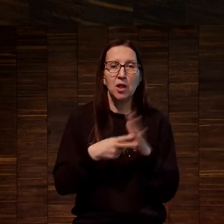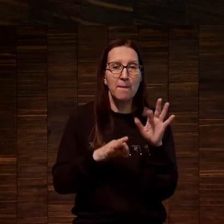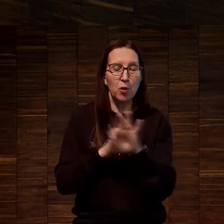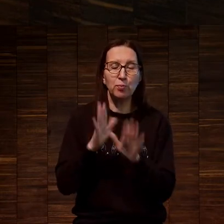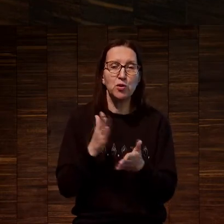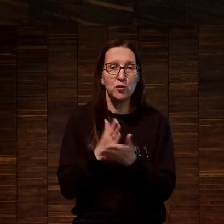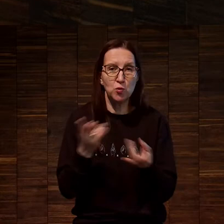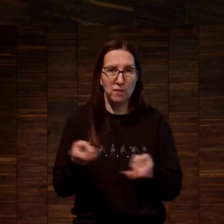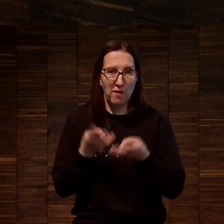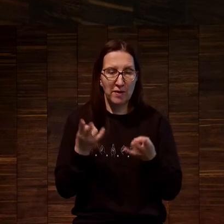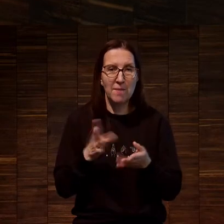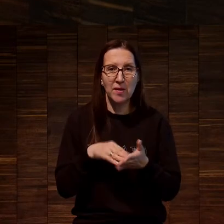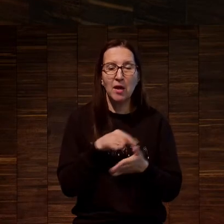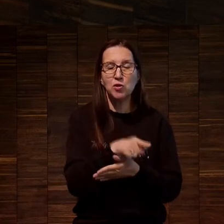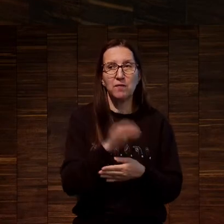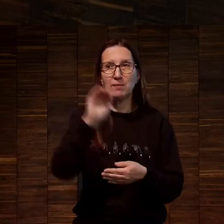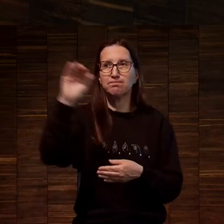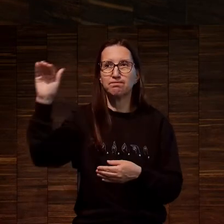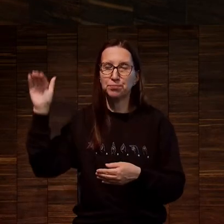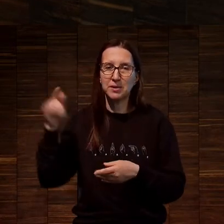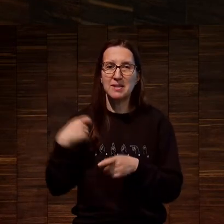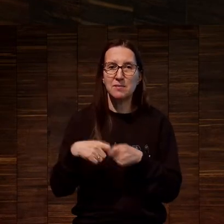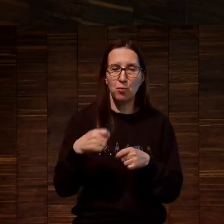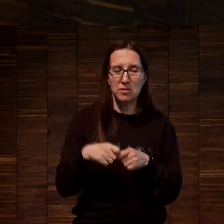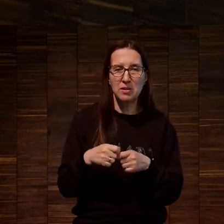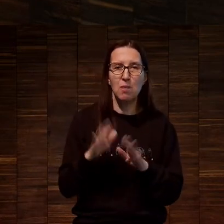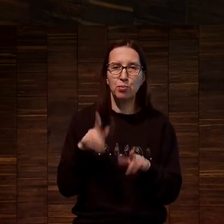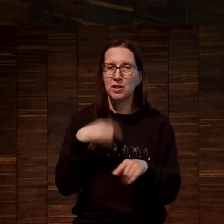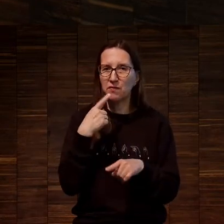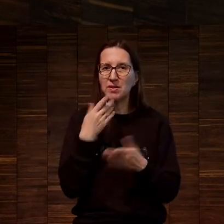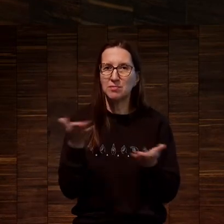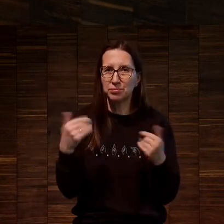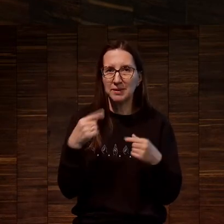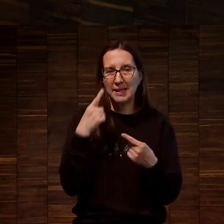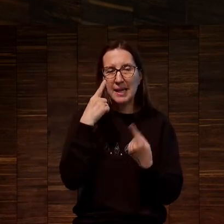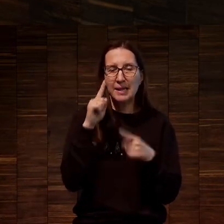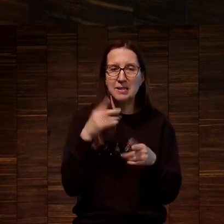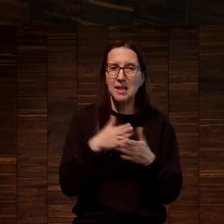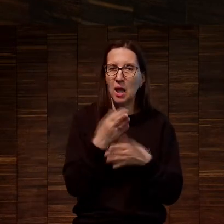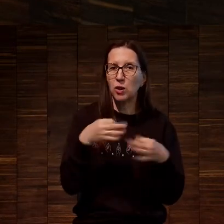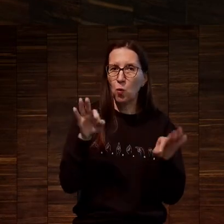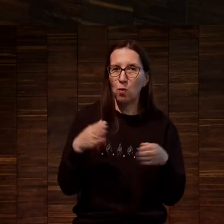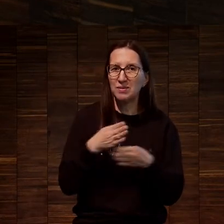будет развиваться. То есть если вы идете к каким-то спонсорам-партнерам, то вы скорее будете говорить про вот эту идею доступности,